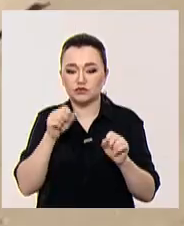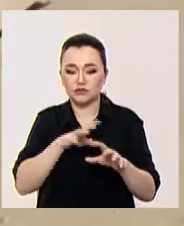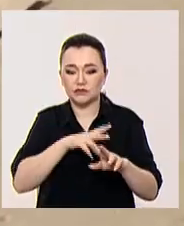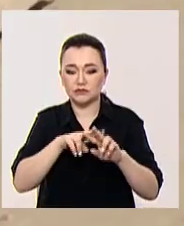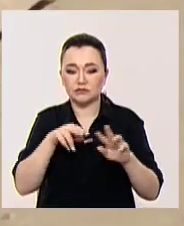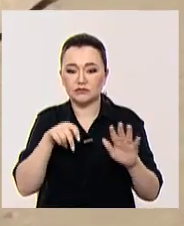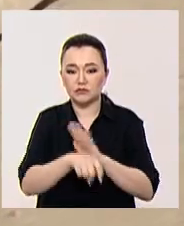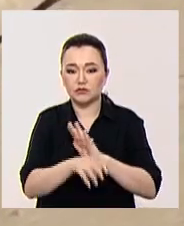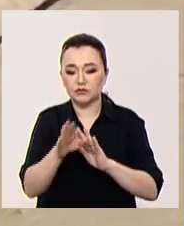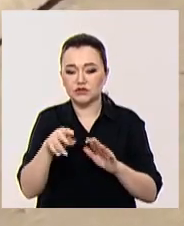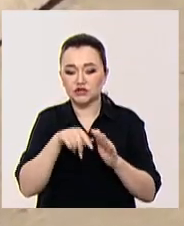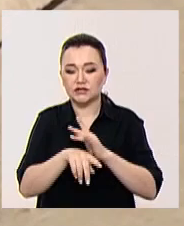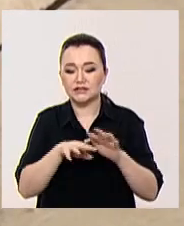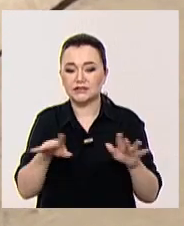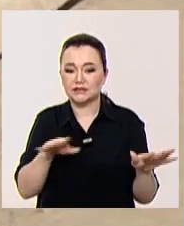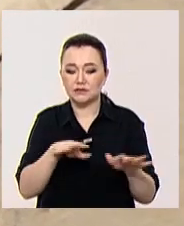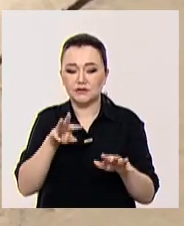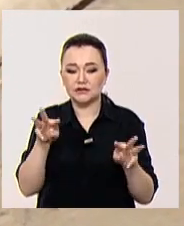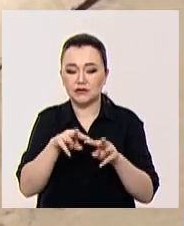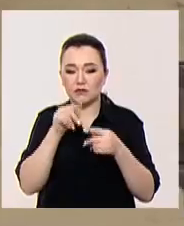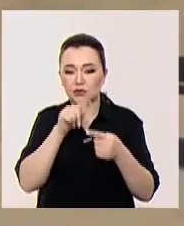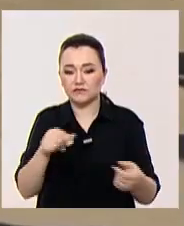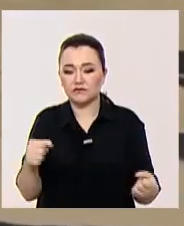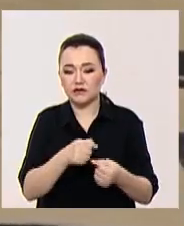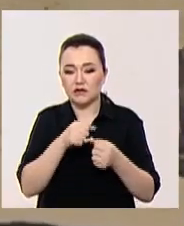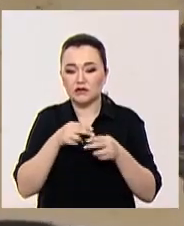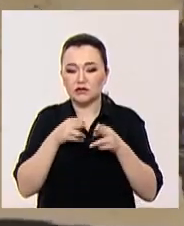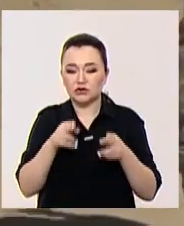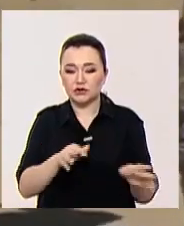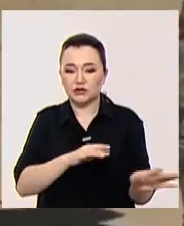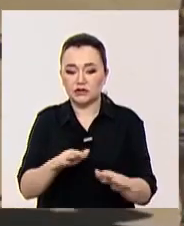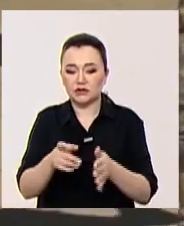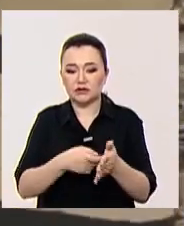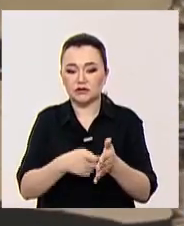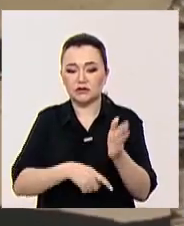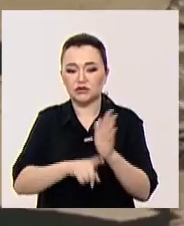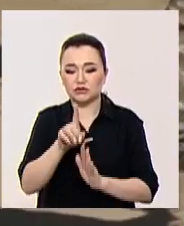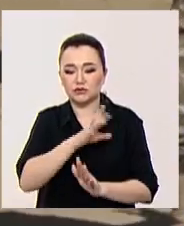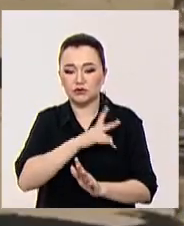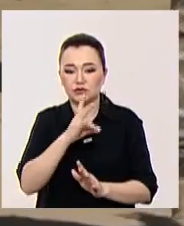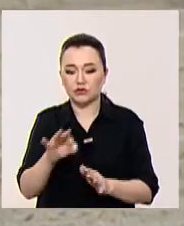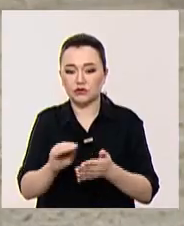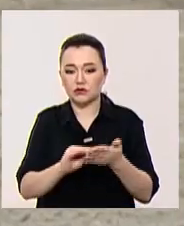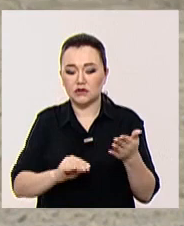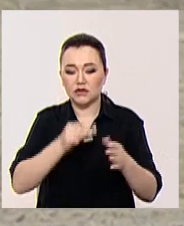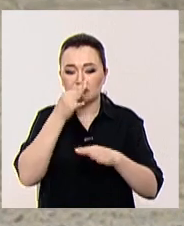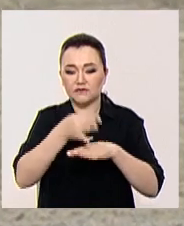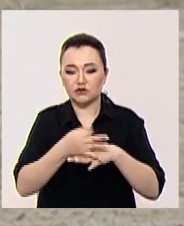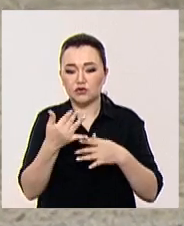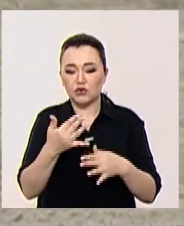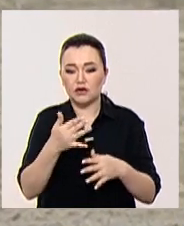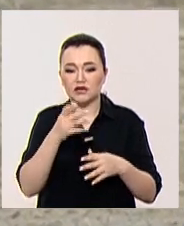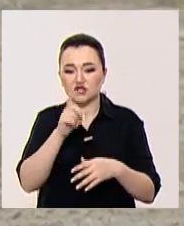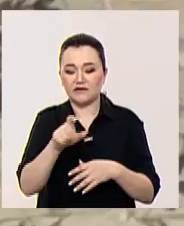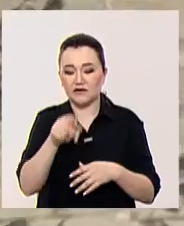екен. Ал Ішкі істер министрлігі қоймадағы жарылысқа қатысты қылмыстық іс тіркеліп, тергеу басталғанын мәлімдеді. Бірақ жазбаша жауапта қанша күдікті бар